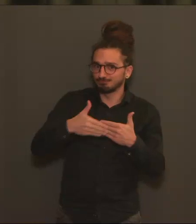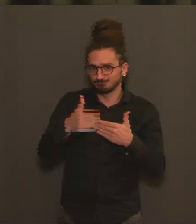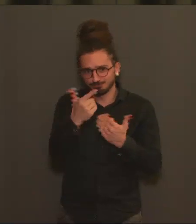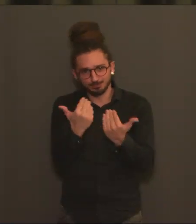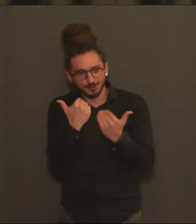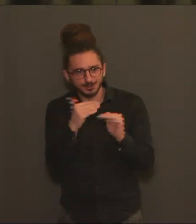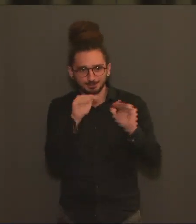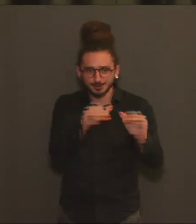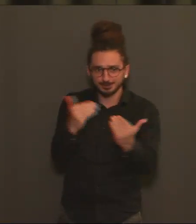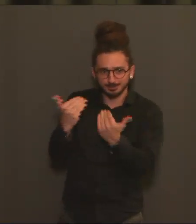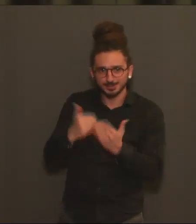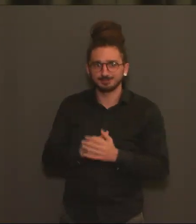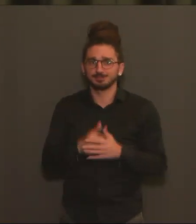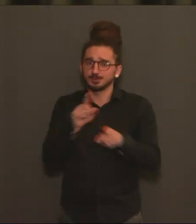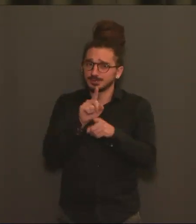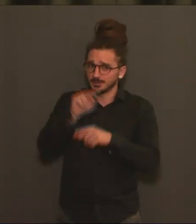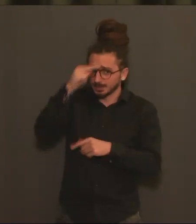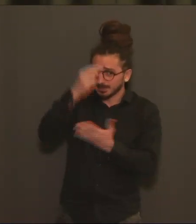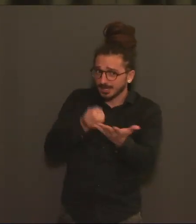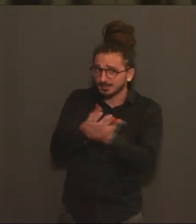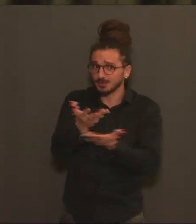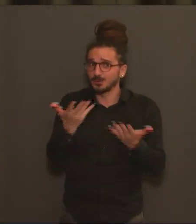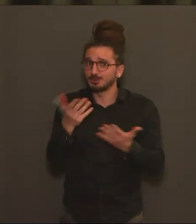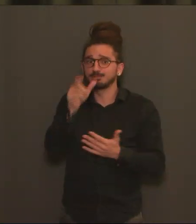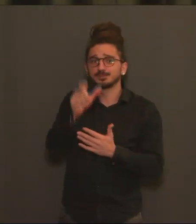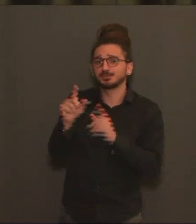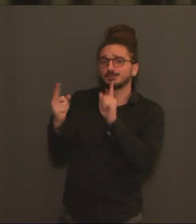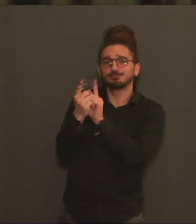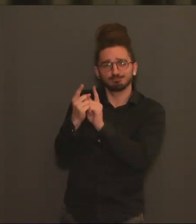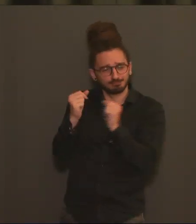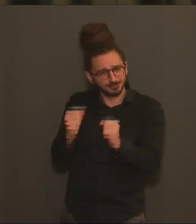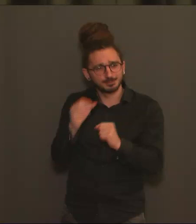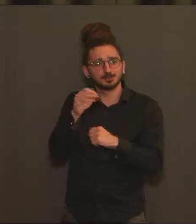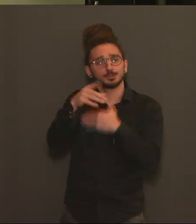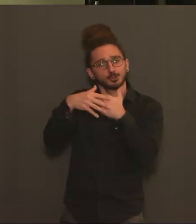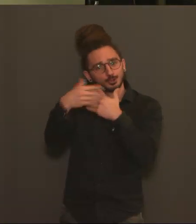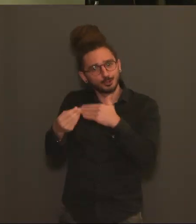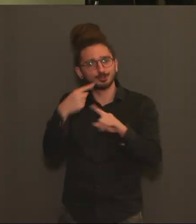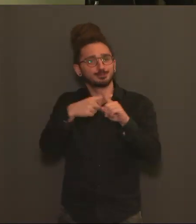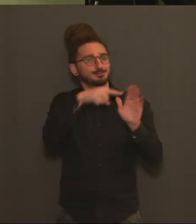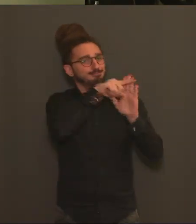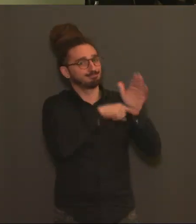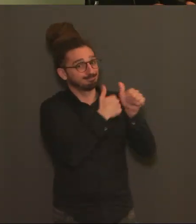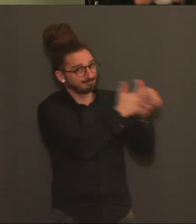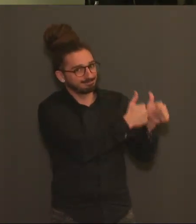voulez, mais faites-le à l'extérieur et en respectant les règles d'or. Bon week-end.